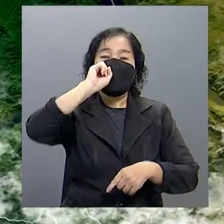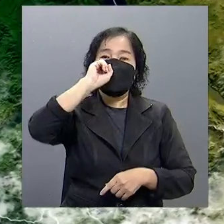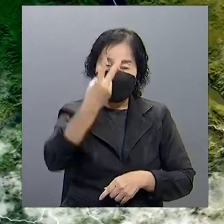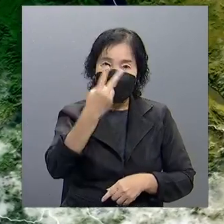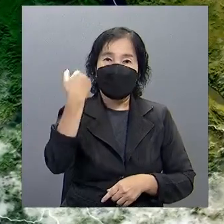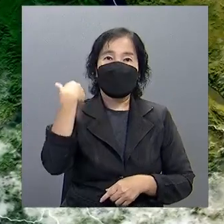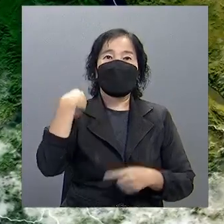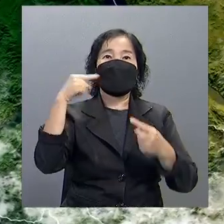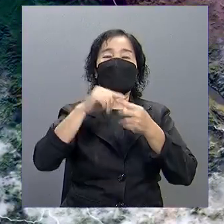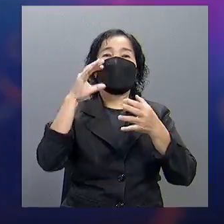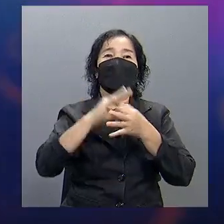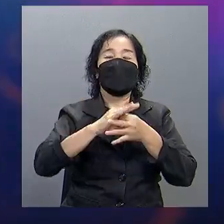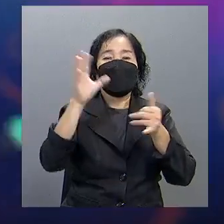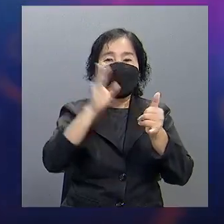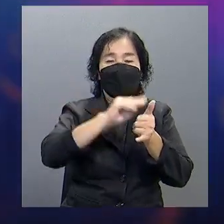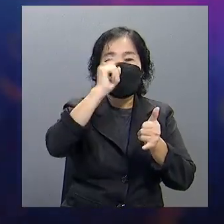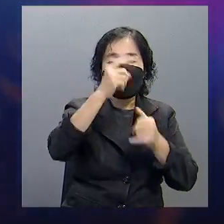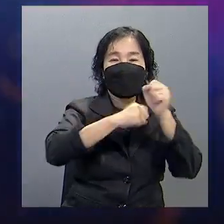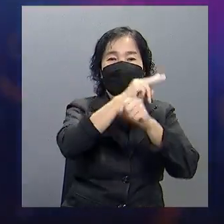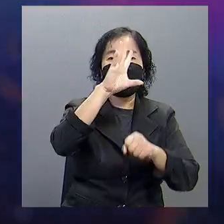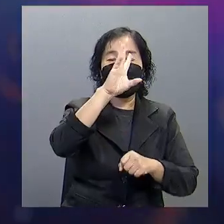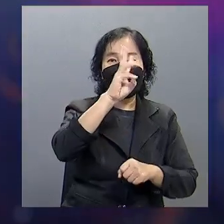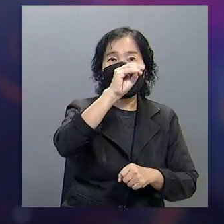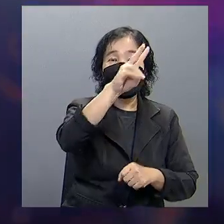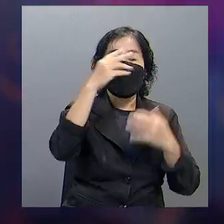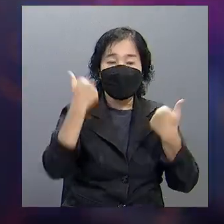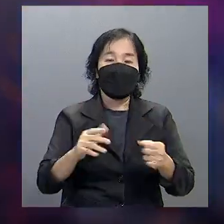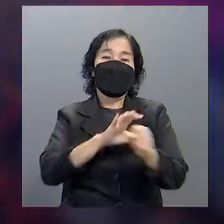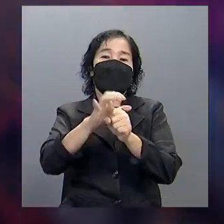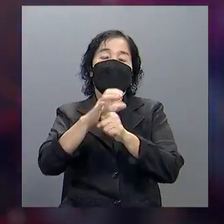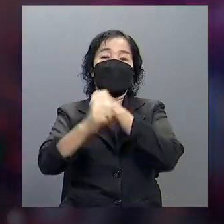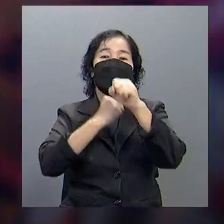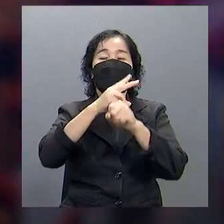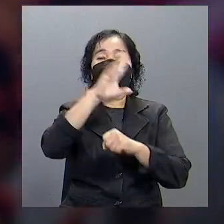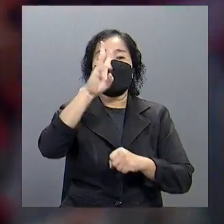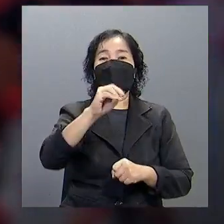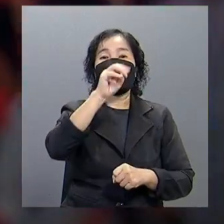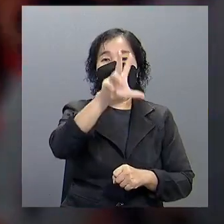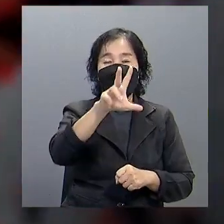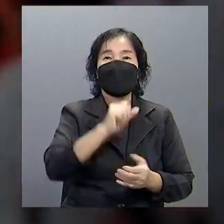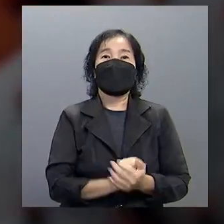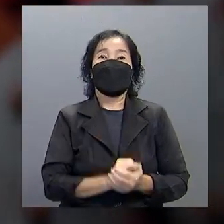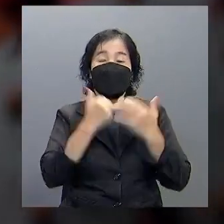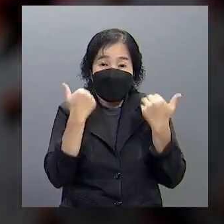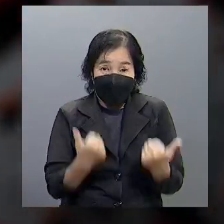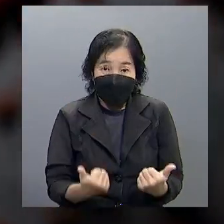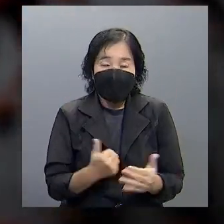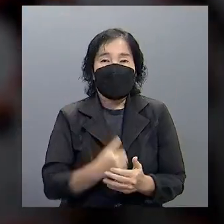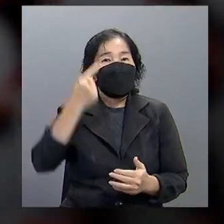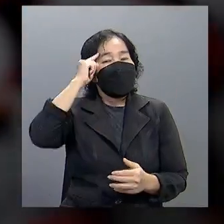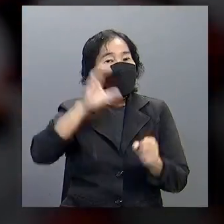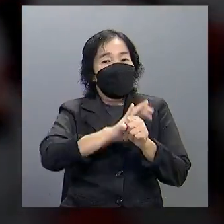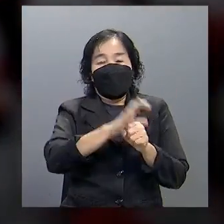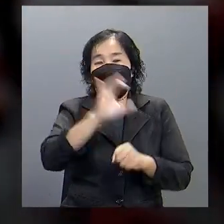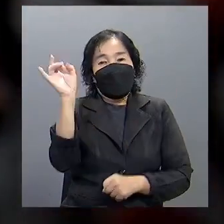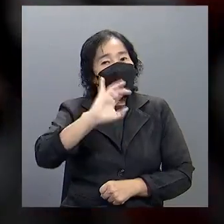ปี 2562และโควิด19ในปี 2563ที่ปัจจุบันยังไม่สามารถหยุดยั้งการแพร่เชื้อระบา